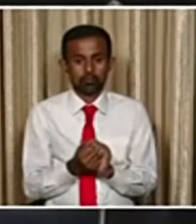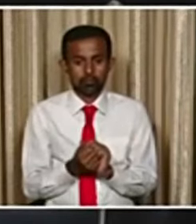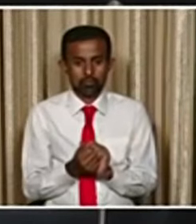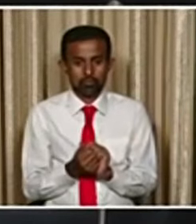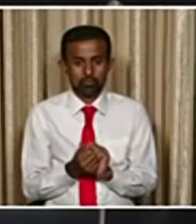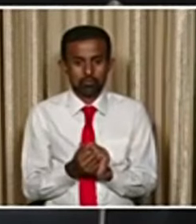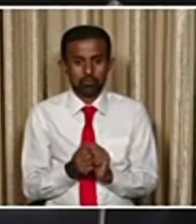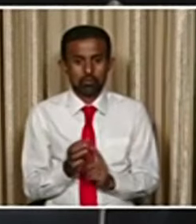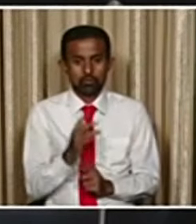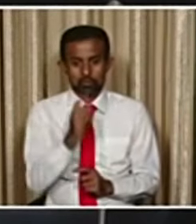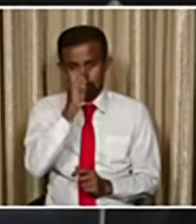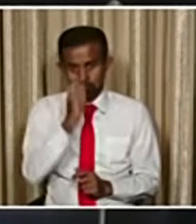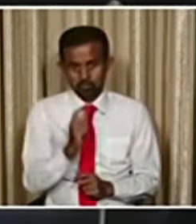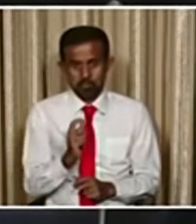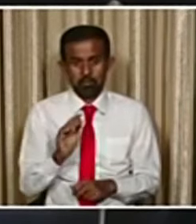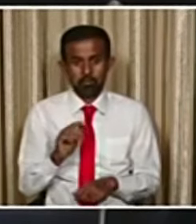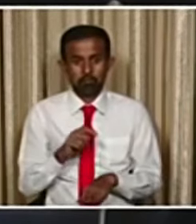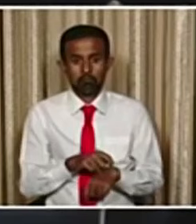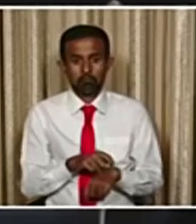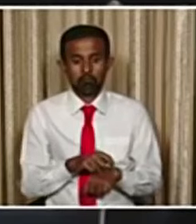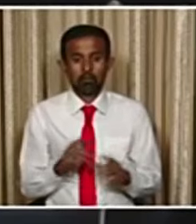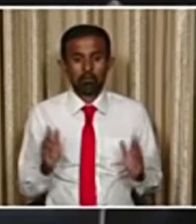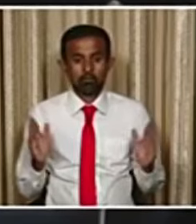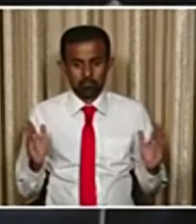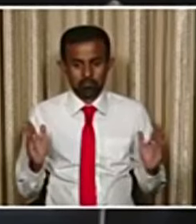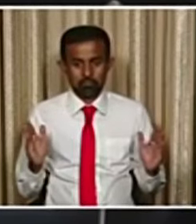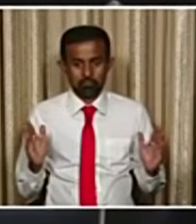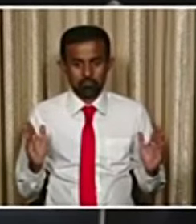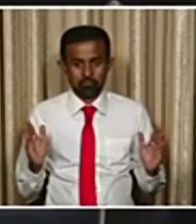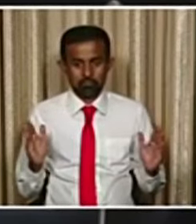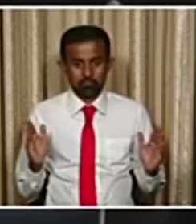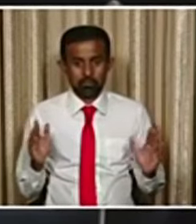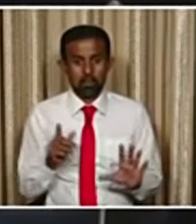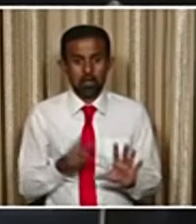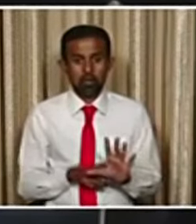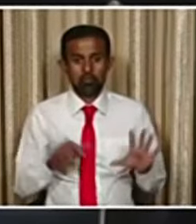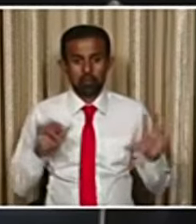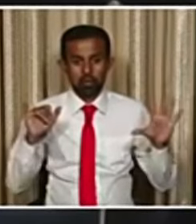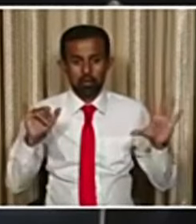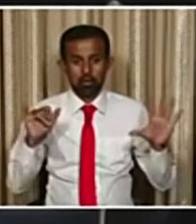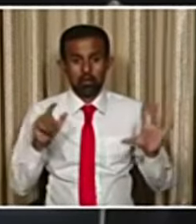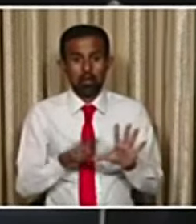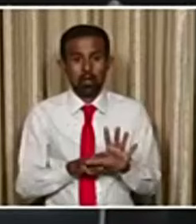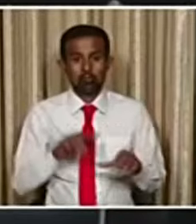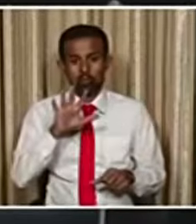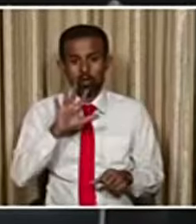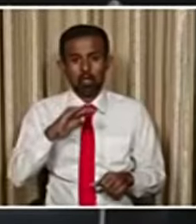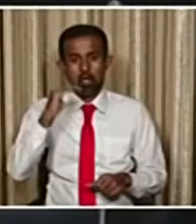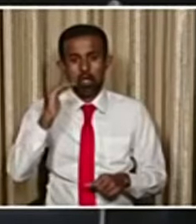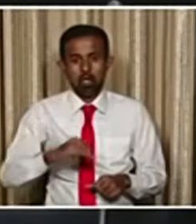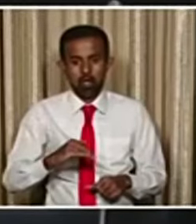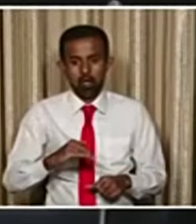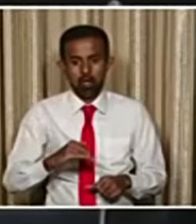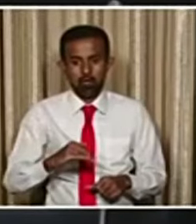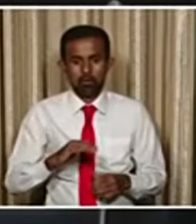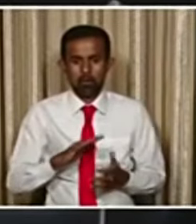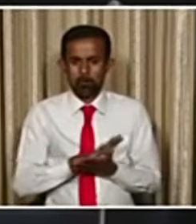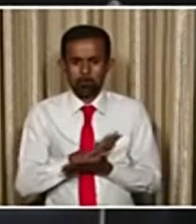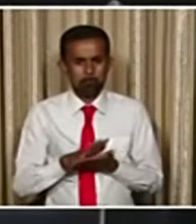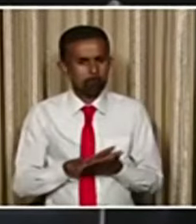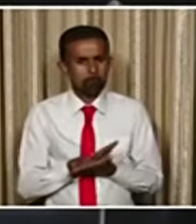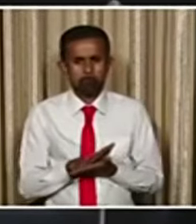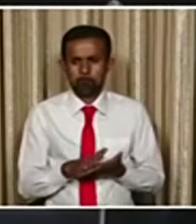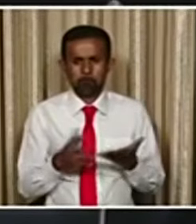ಸಂಶೋಧನೆ ಜನಾಧಿಪತ್ಯಮಾಗೆ ಕಾಲ ಪರಿಚ್ಛೇದೇಗಾರ ಮಂತ್ರಿ ತುಮಣಿ ಅವ್ರದ್ದು ಹಯಕಿಂಗ್ ಪಹಕಟ ಅಡುಗರ್ಲತೇನು ಗೀತಾಮಾತ್ಮ